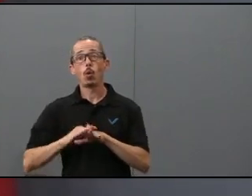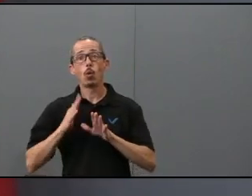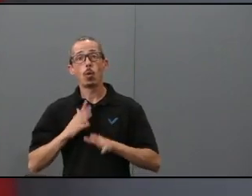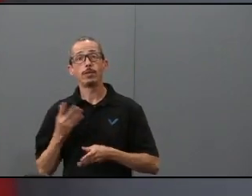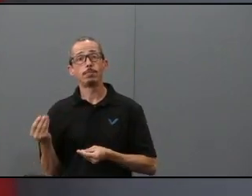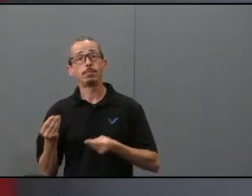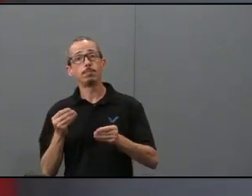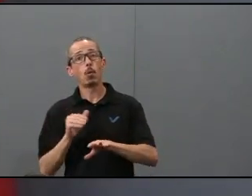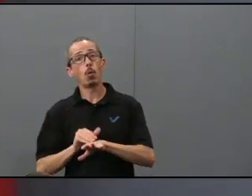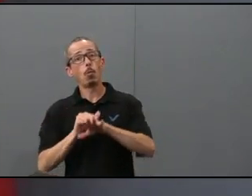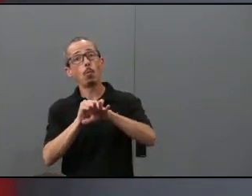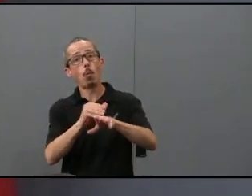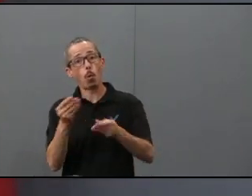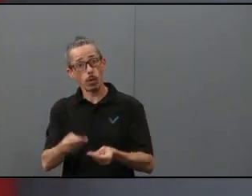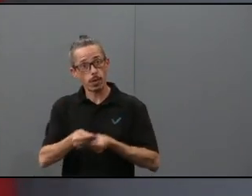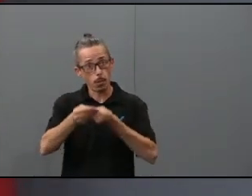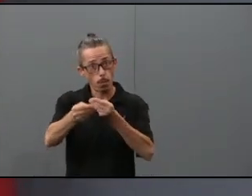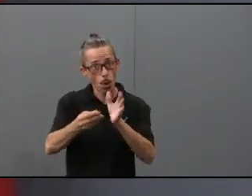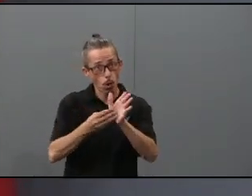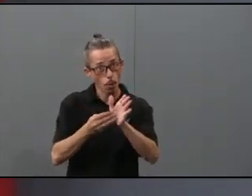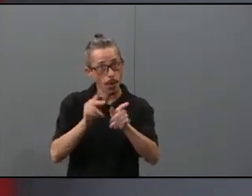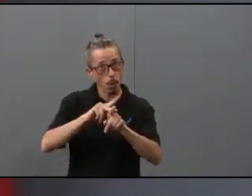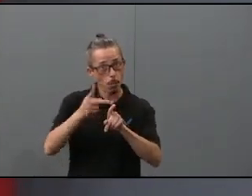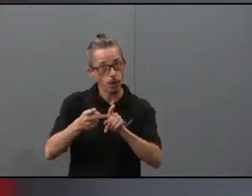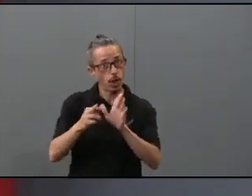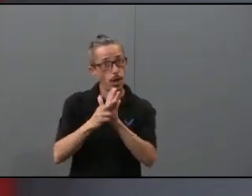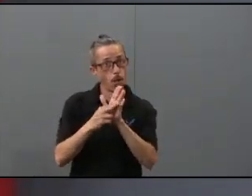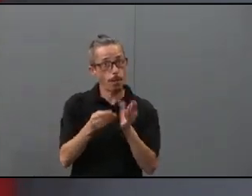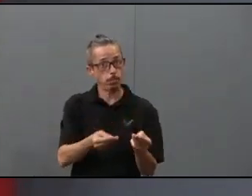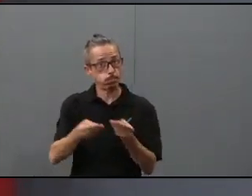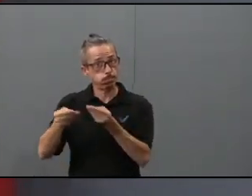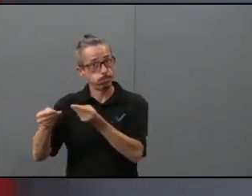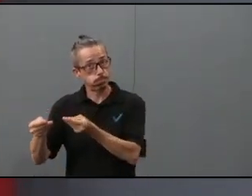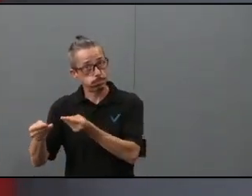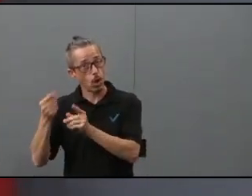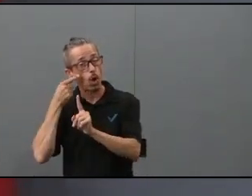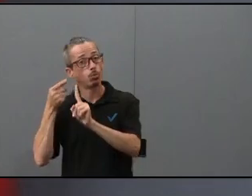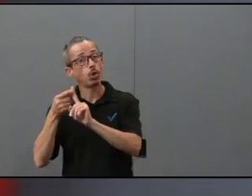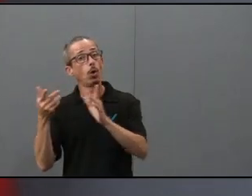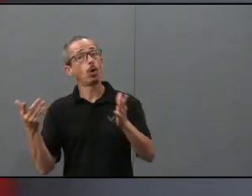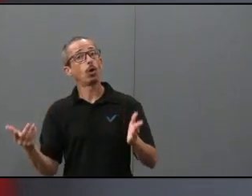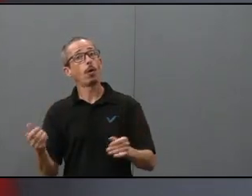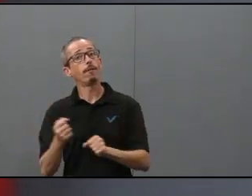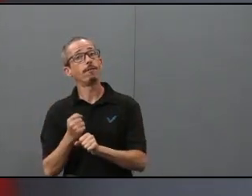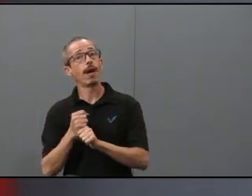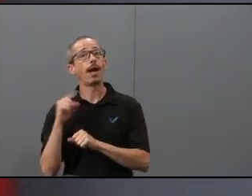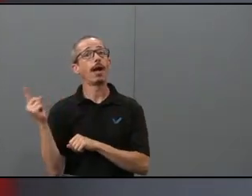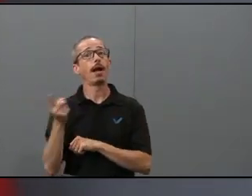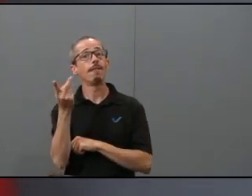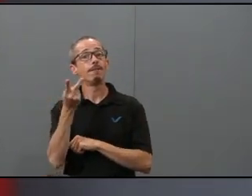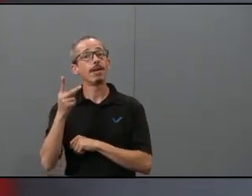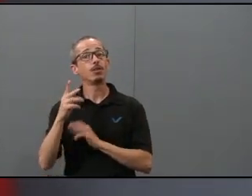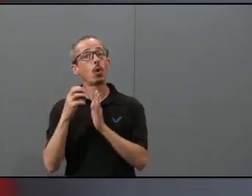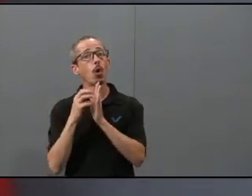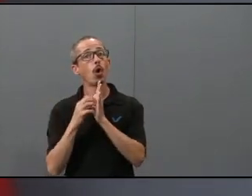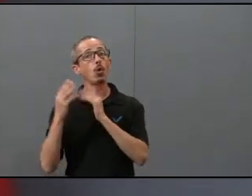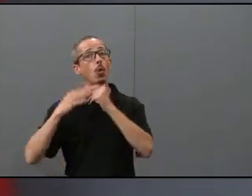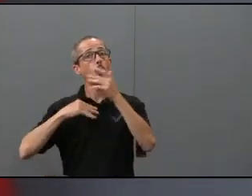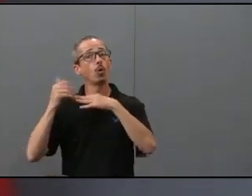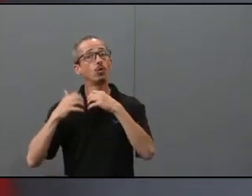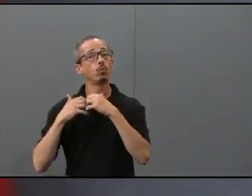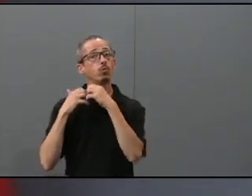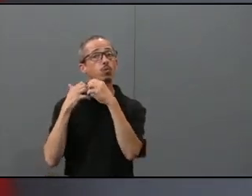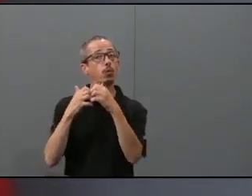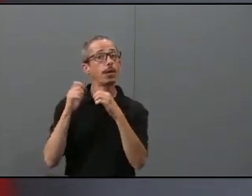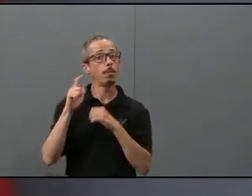donnant l'avis de motion dépose une copie du projet de règlement son objet est d'actualiser la version du Code de construction du